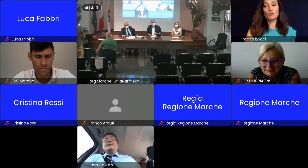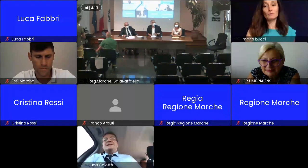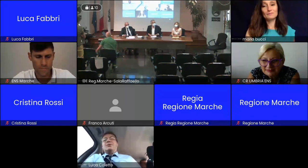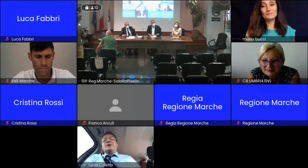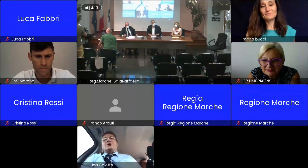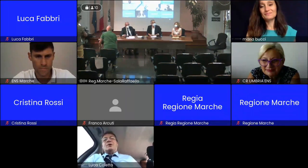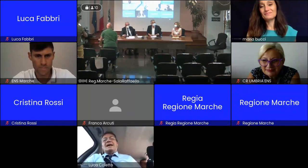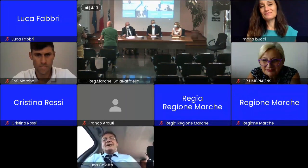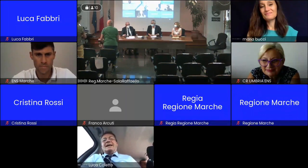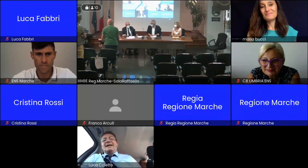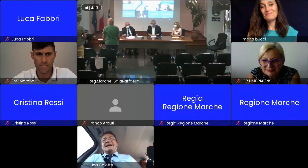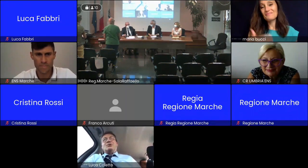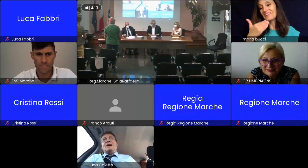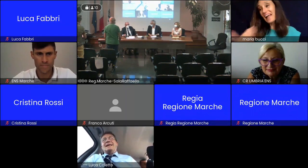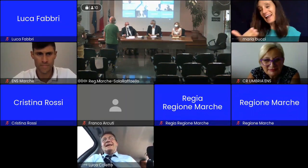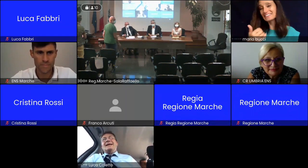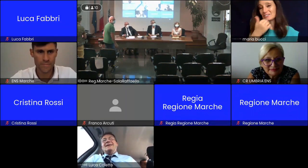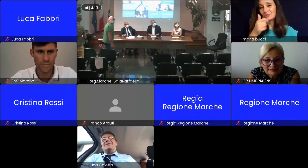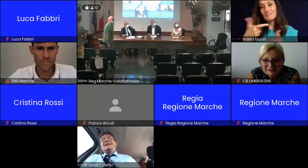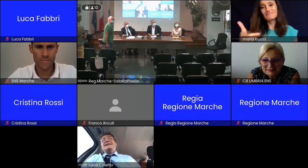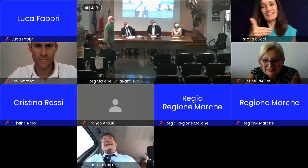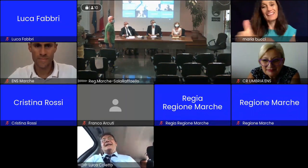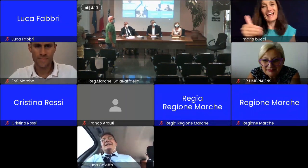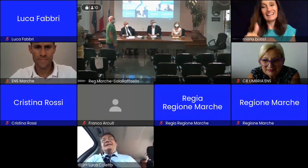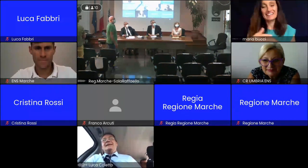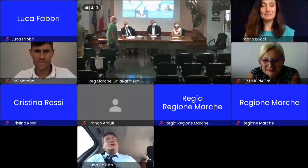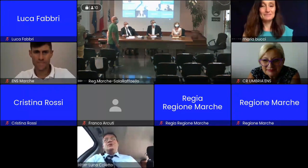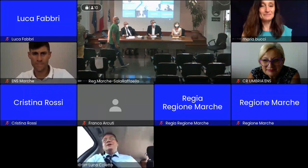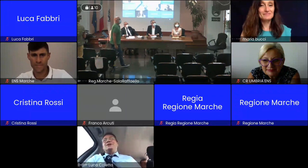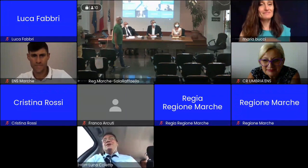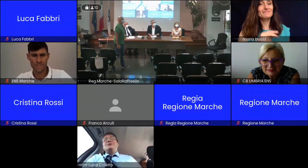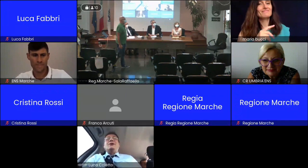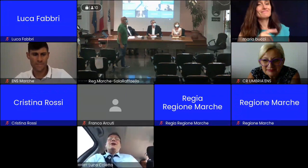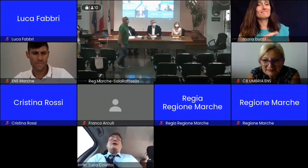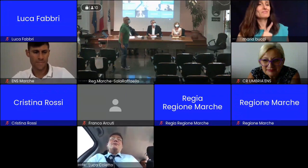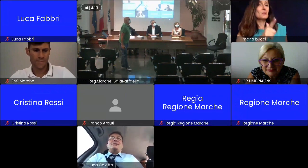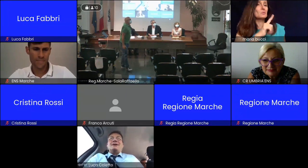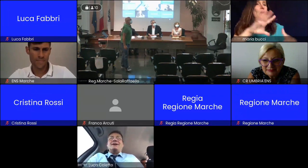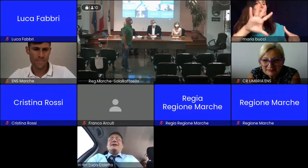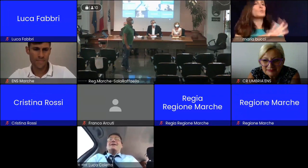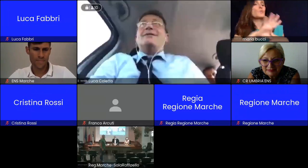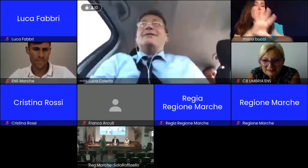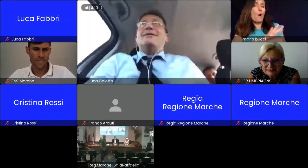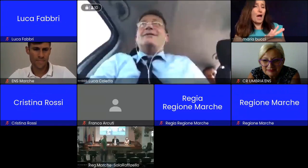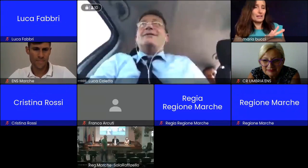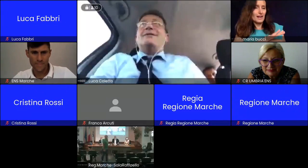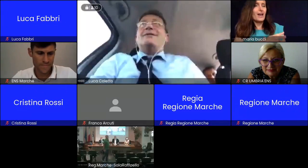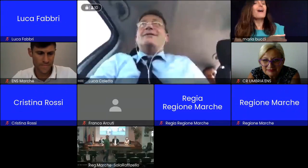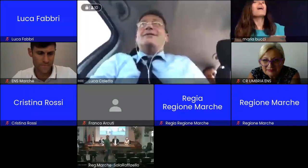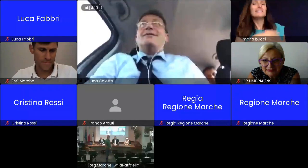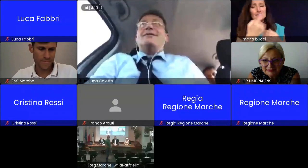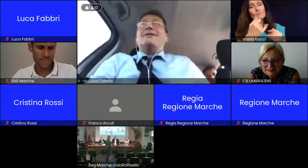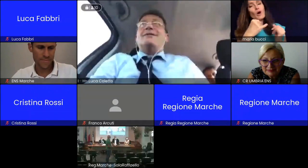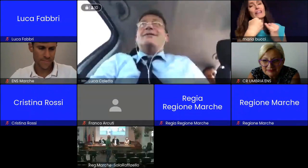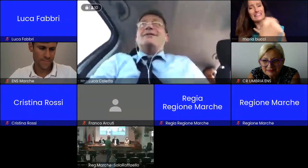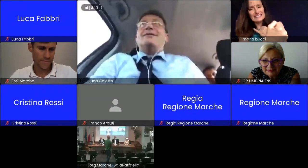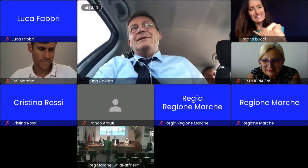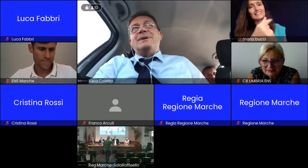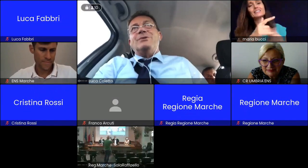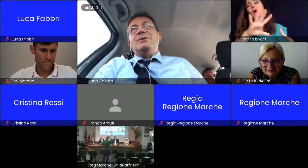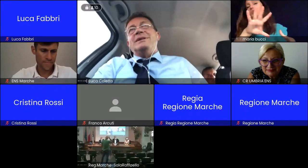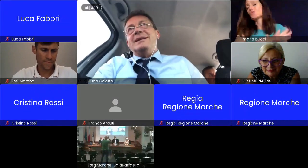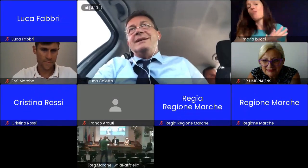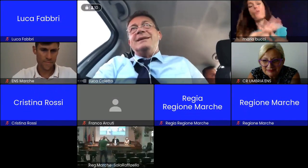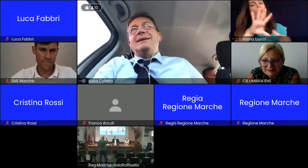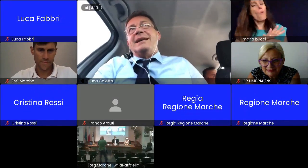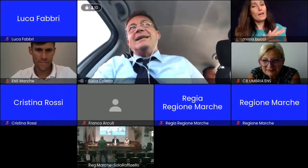Grazie, scusa se mi sono attardato. Siamo una squadra, la squadra va distante. Su questo, no, figurati, la squadra